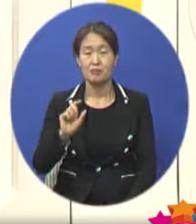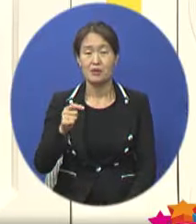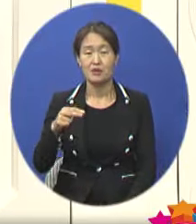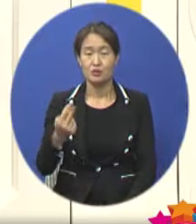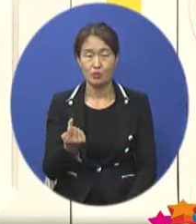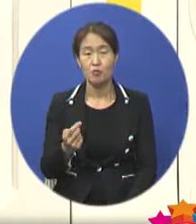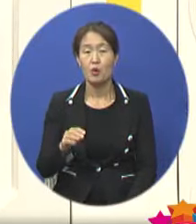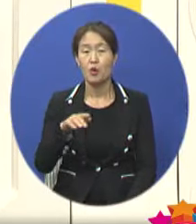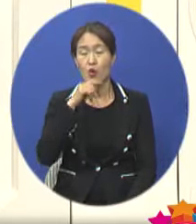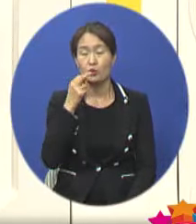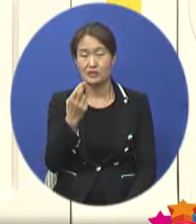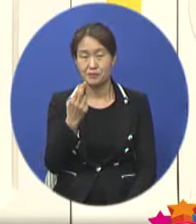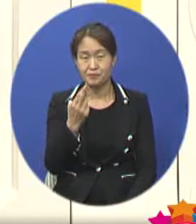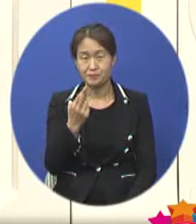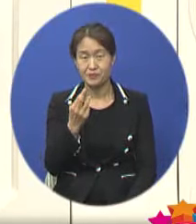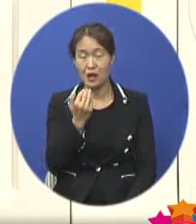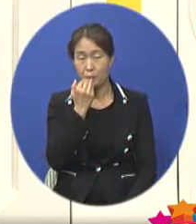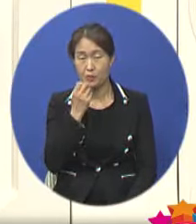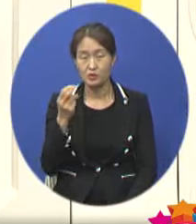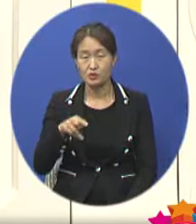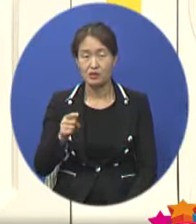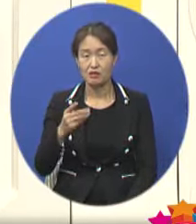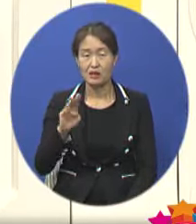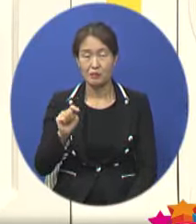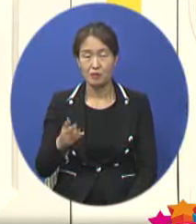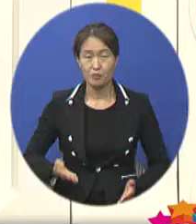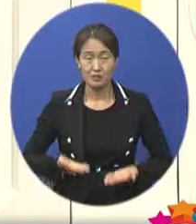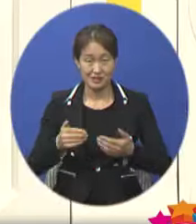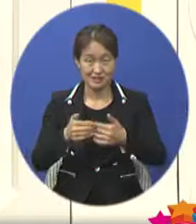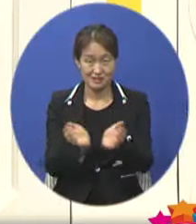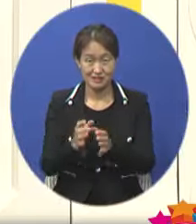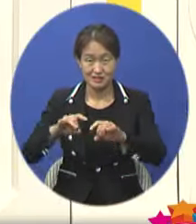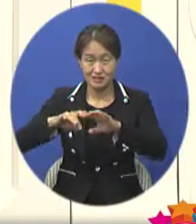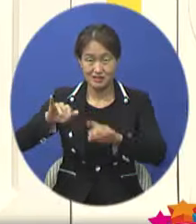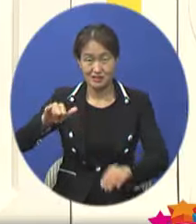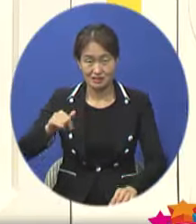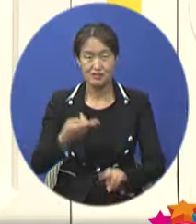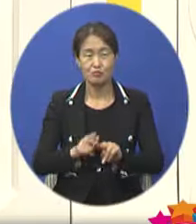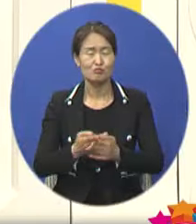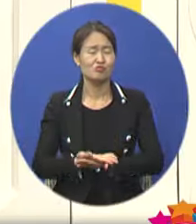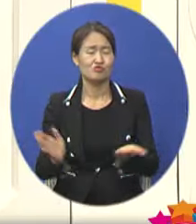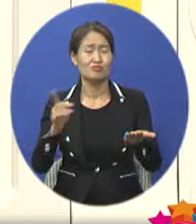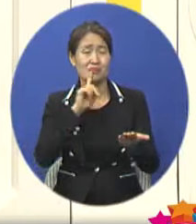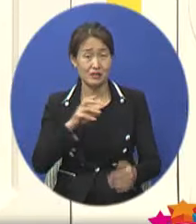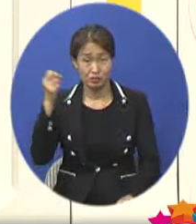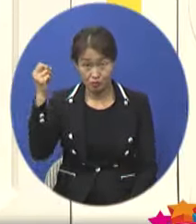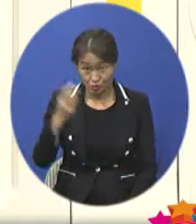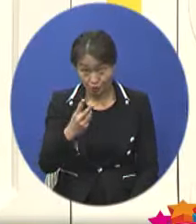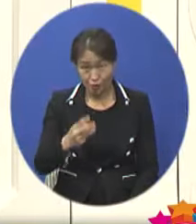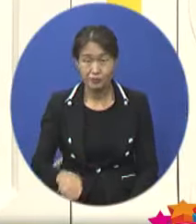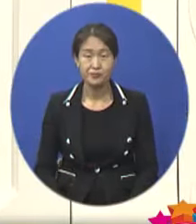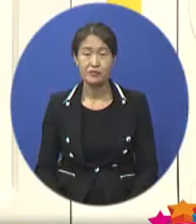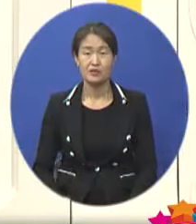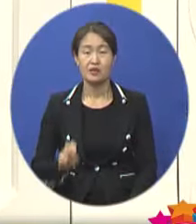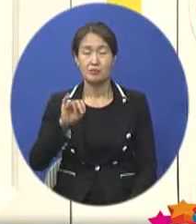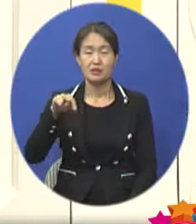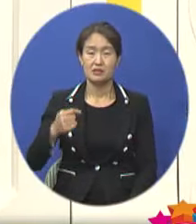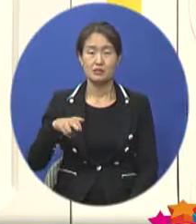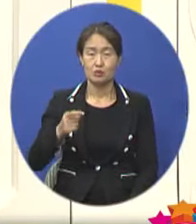반도넷에서 홍삼 액기스, 서러벌 봉사단에서 전기 주전자를 협찬해 주고 계십니다. 또 있습니다. 네, 또 있죠. 미스